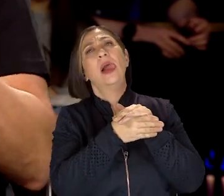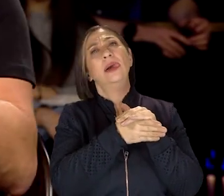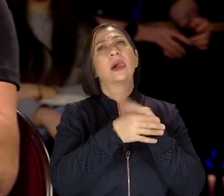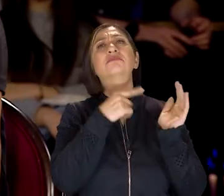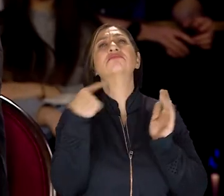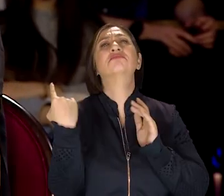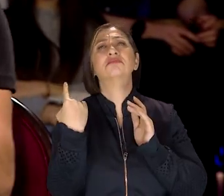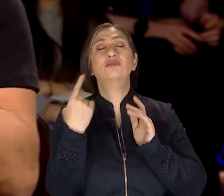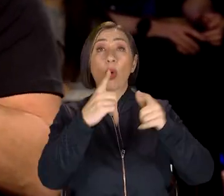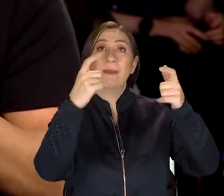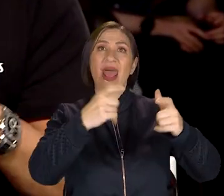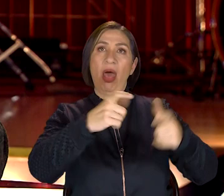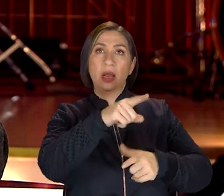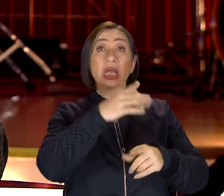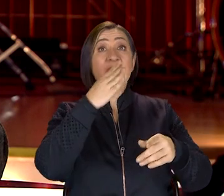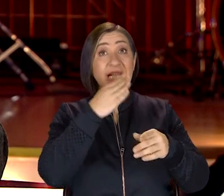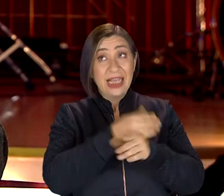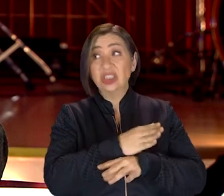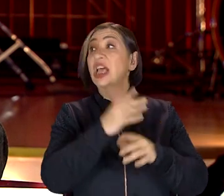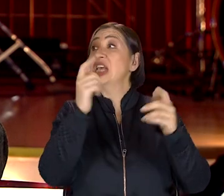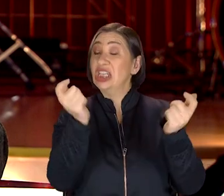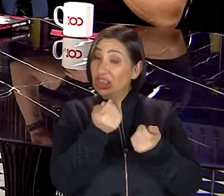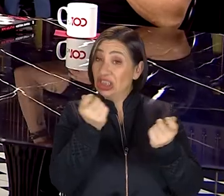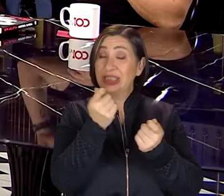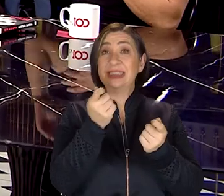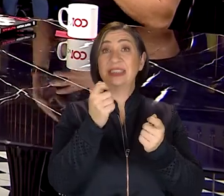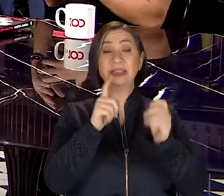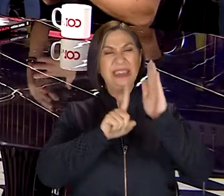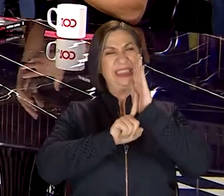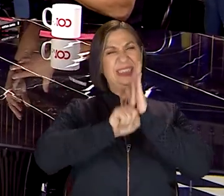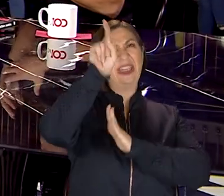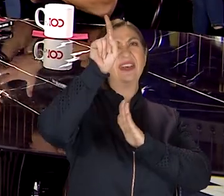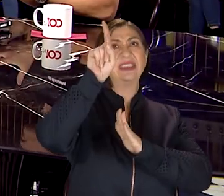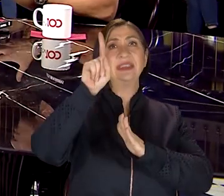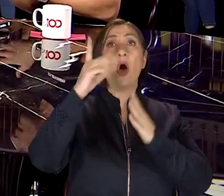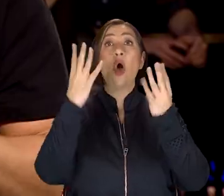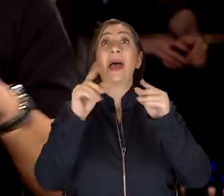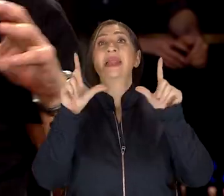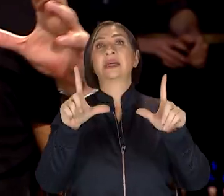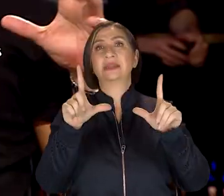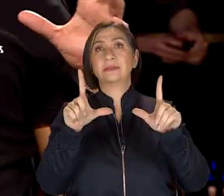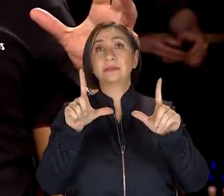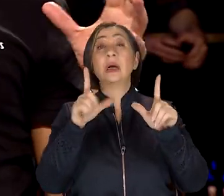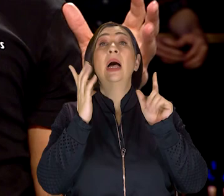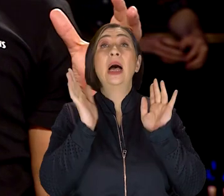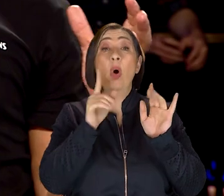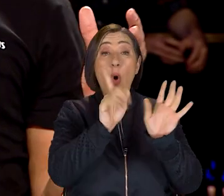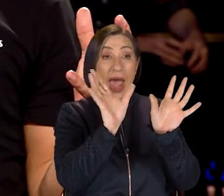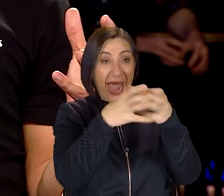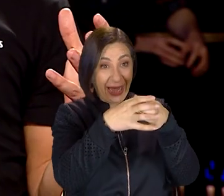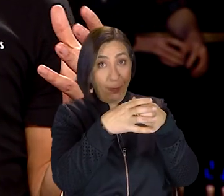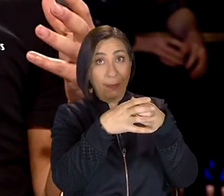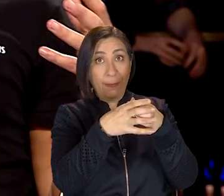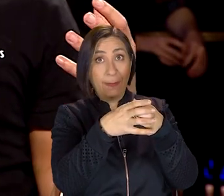atamazsın. Böyle bir ortam. Yani gerçekten işinin hani zirvesinde bir noktada olman lazım ve o ekip, o